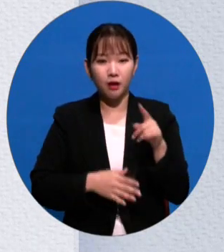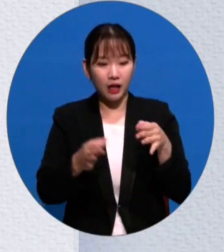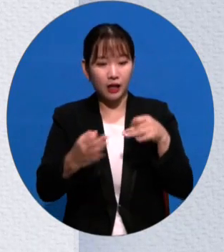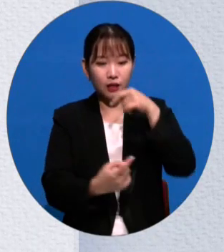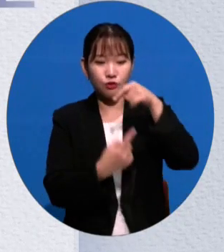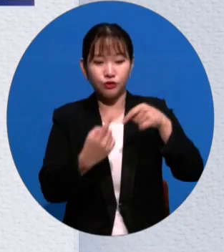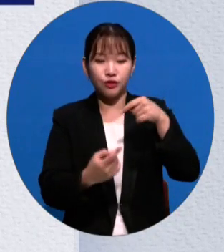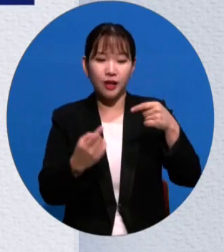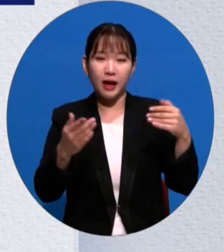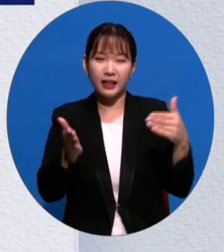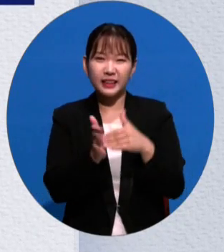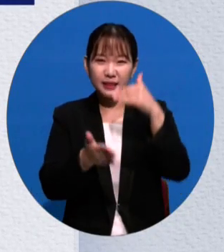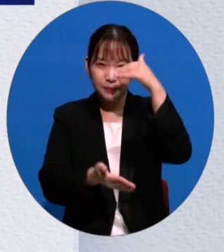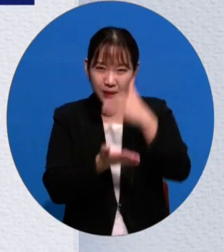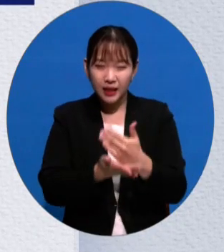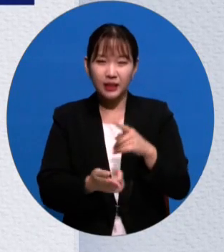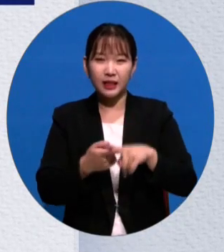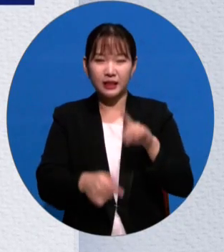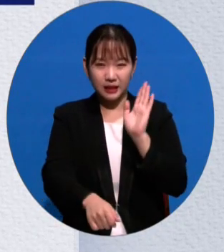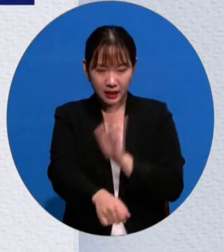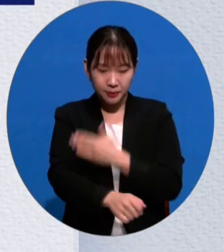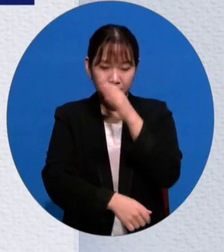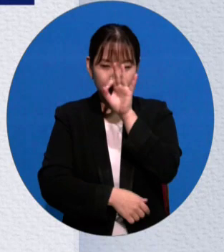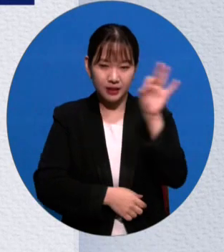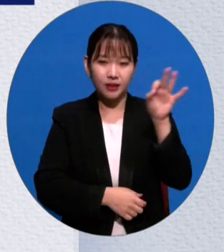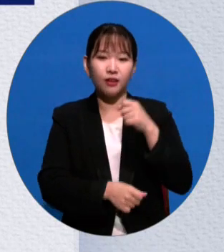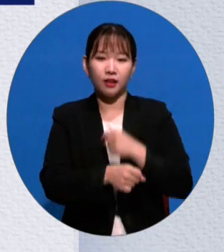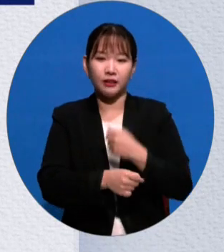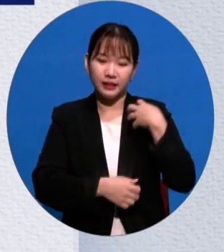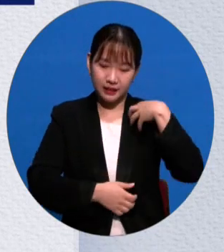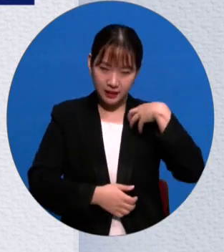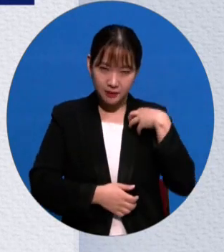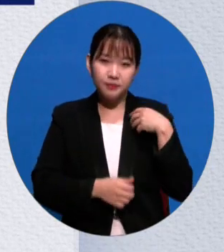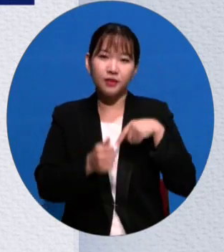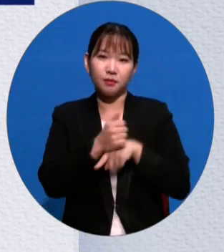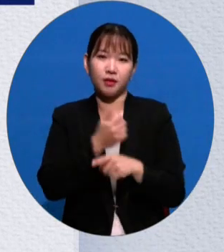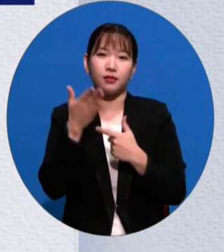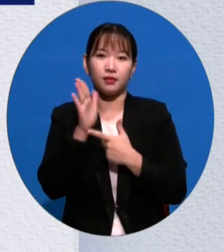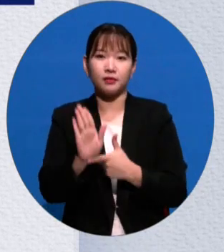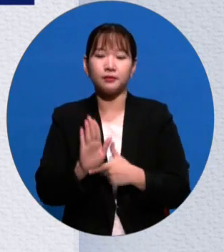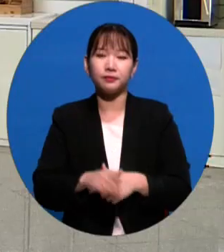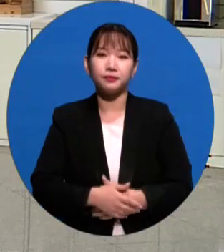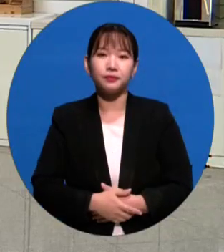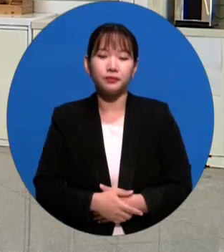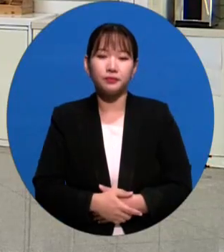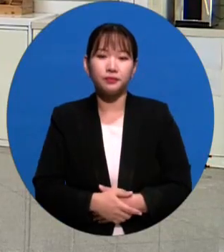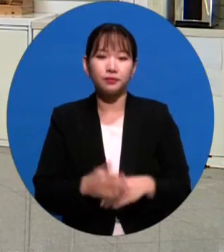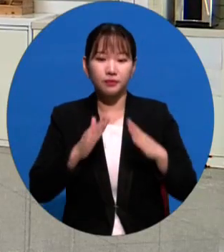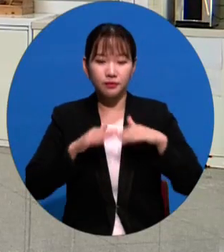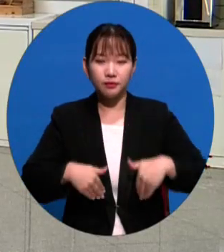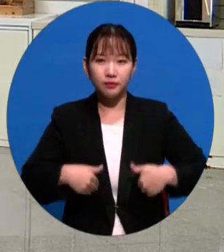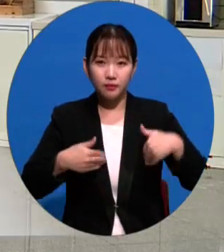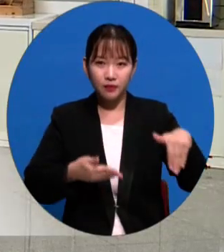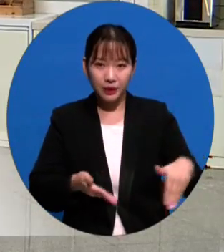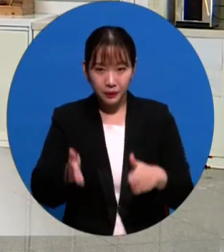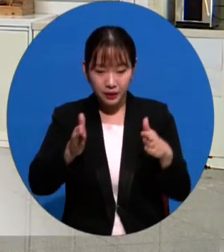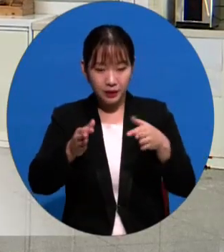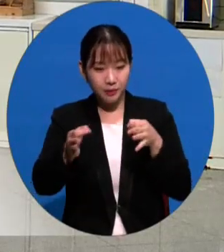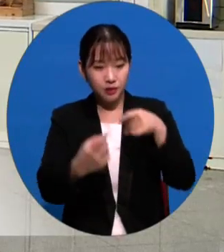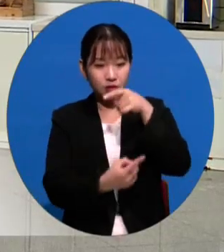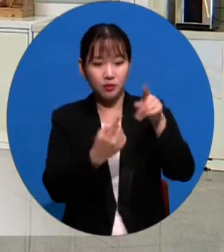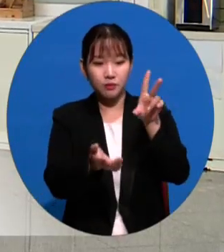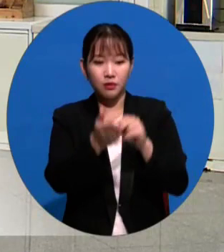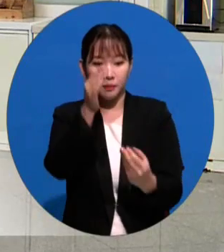운영 종료에 대해 부적절한 부분의 잘못을 인정하고 책임을 지는 의미라고 밝혔습니다. 전라남도는 매점 운영